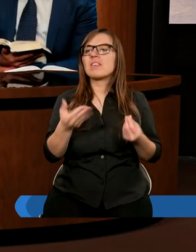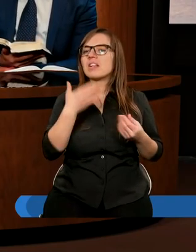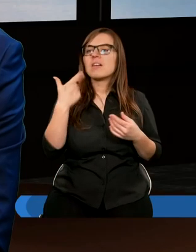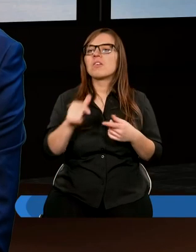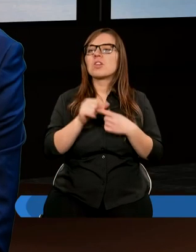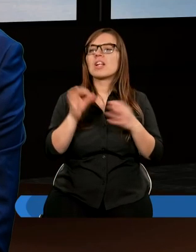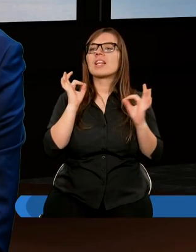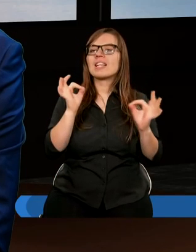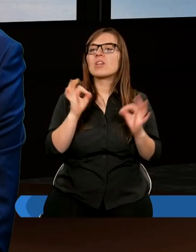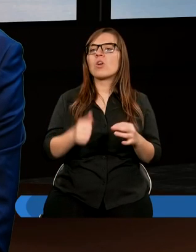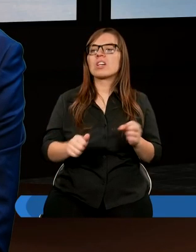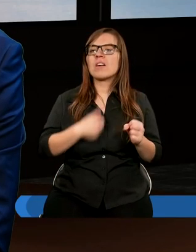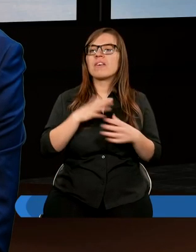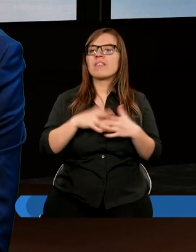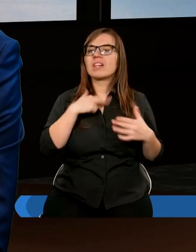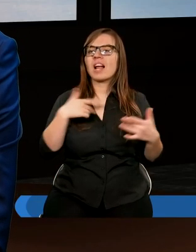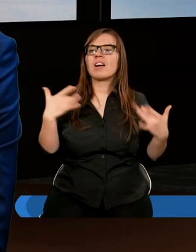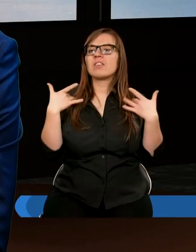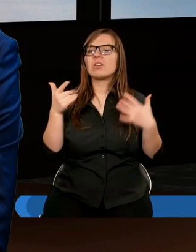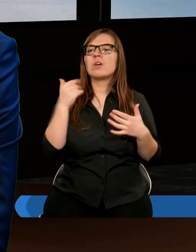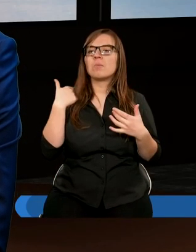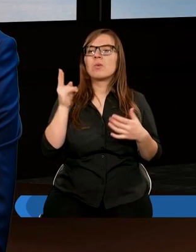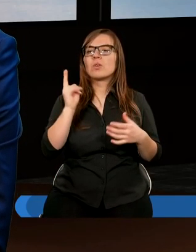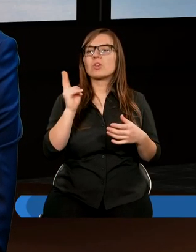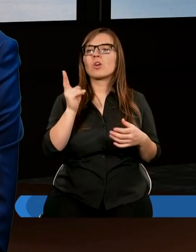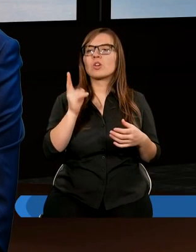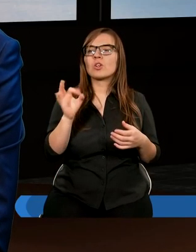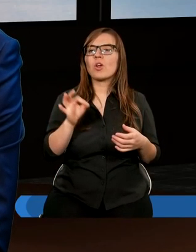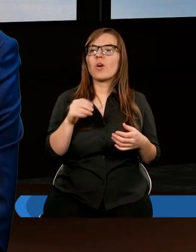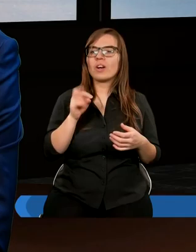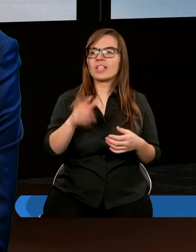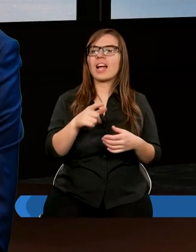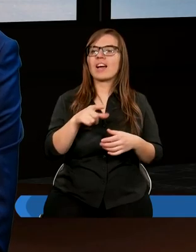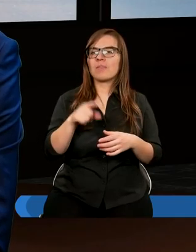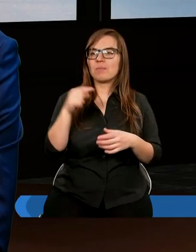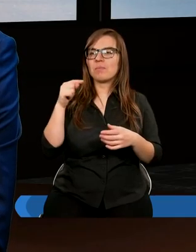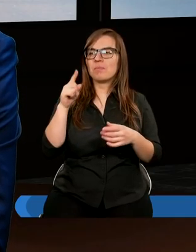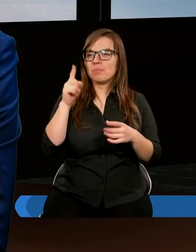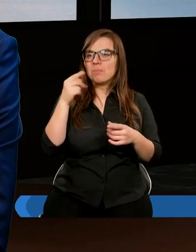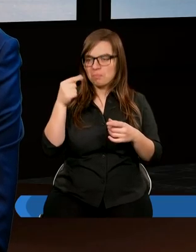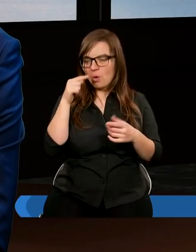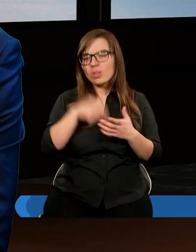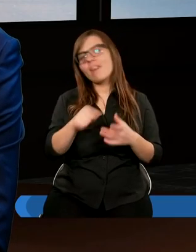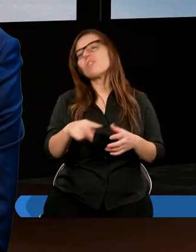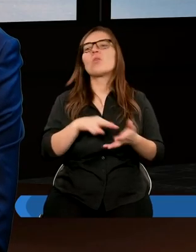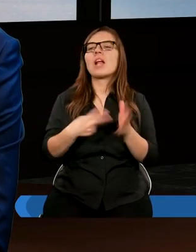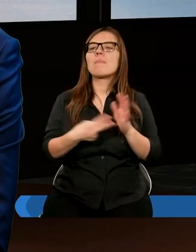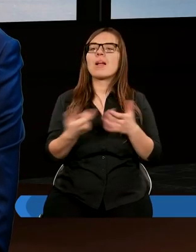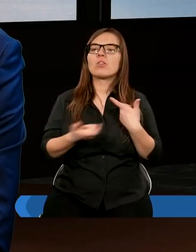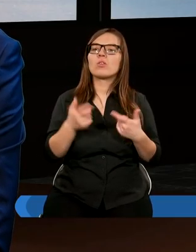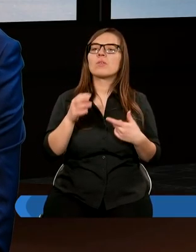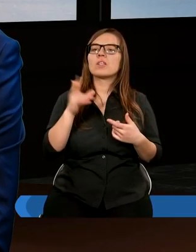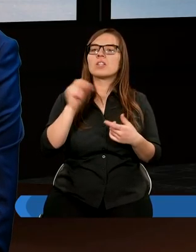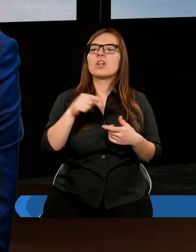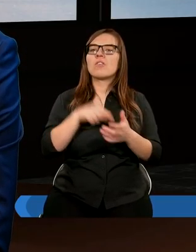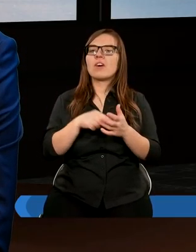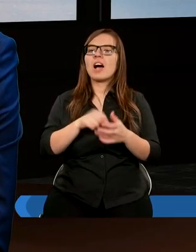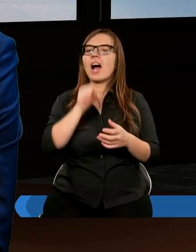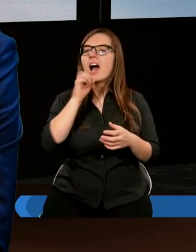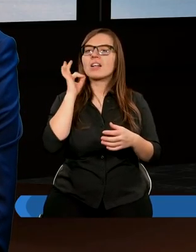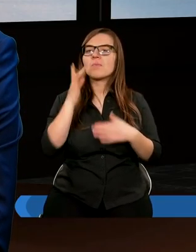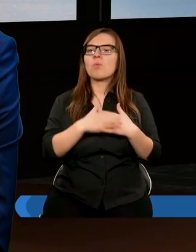istotne, żeby wiecie, zawsze w rodzinie był ktoś, kto o tym myśli. Bo czasami właśnie spotykam tak, że właśnie